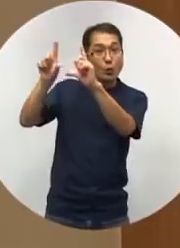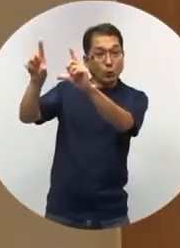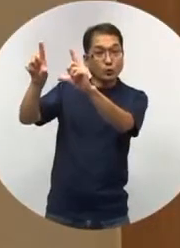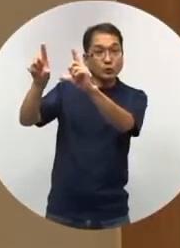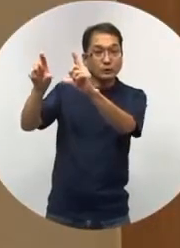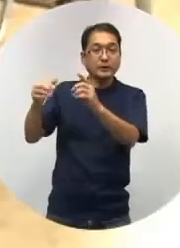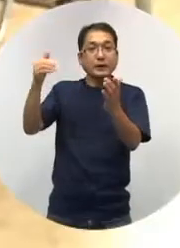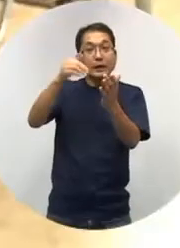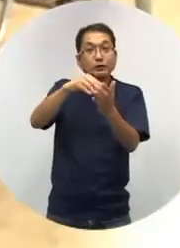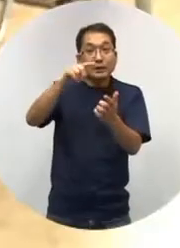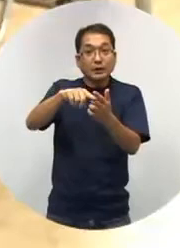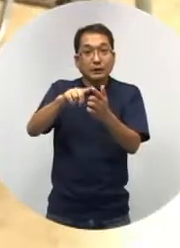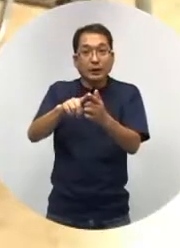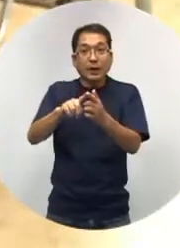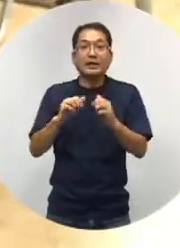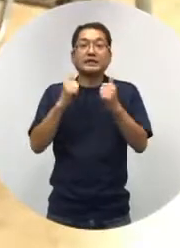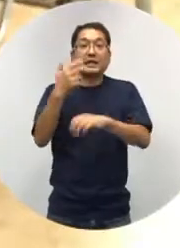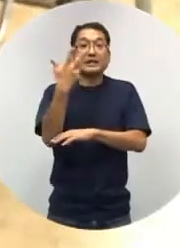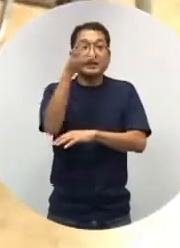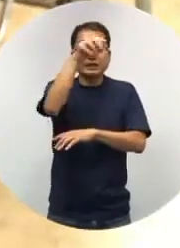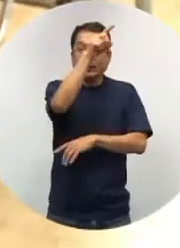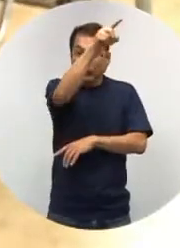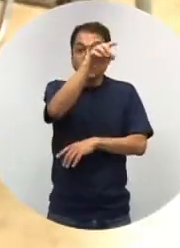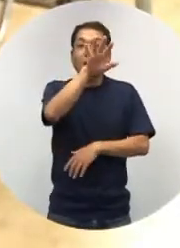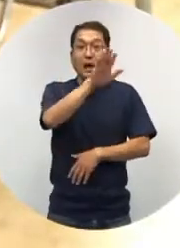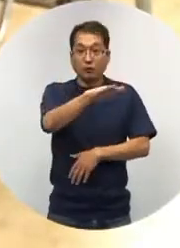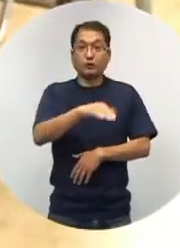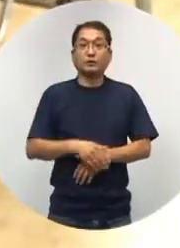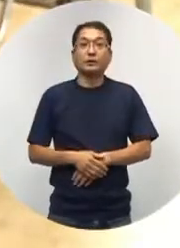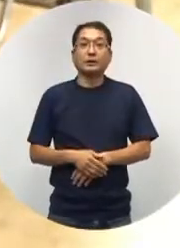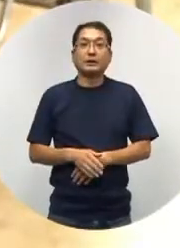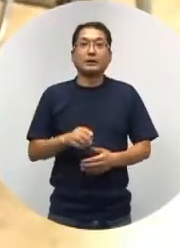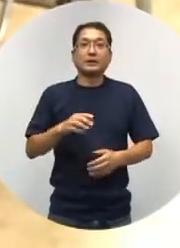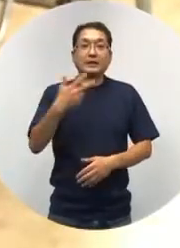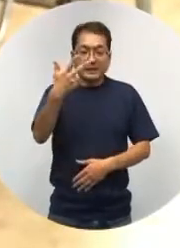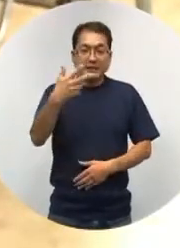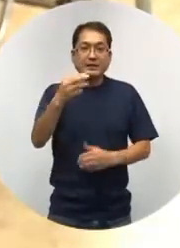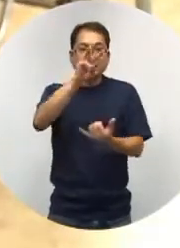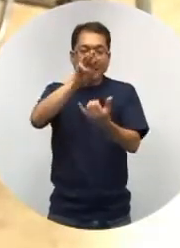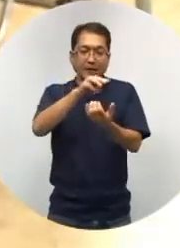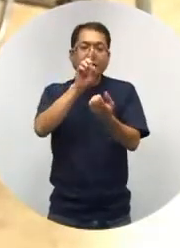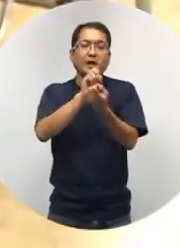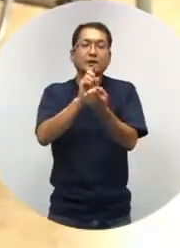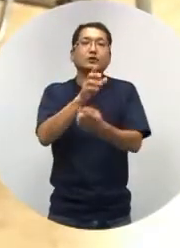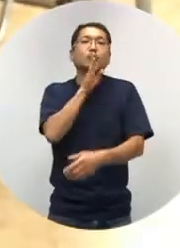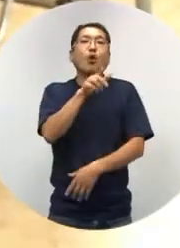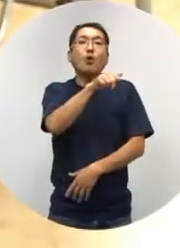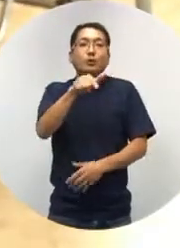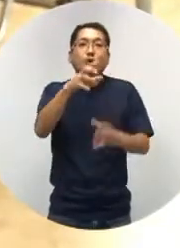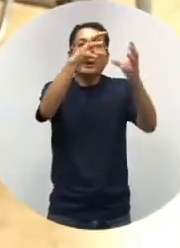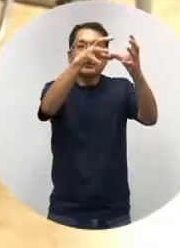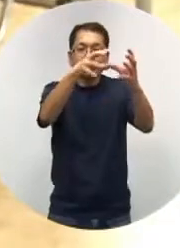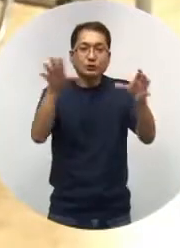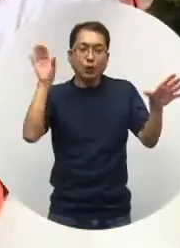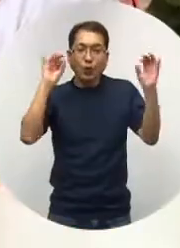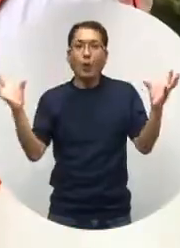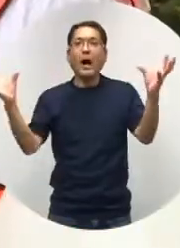最終的には茅ヶ崎市役所に設置される市災害対策本部に情報が集約されます